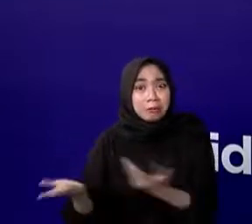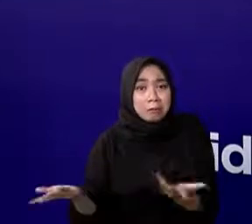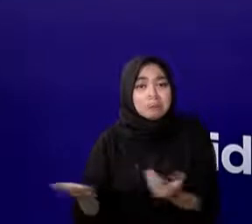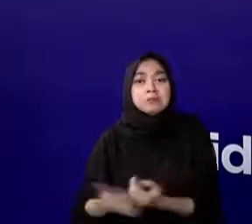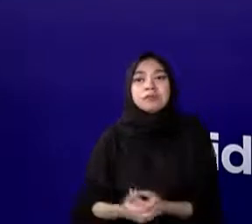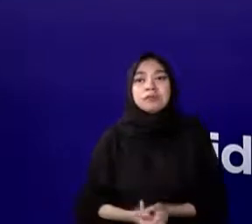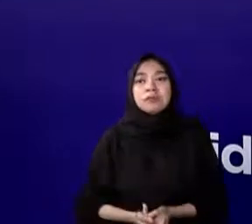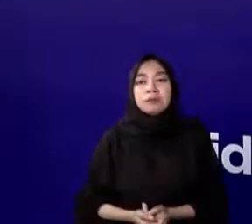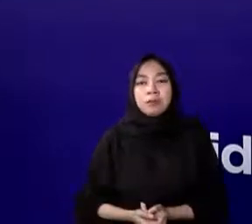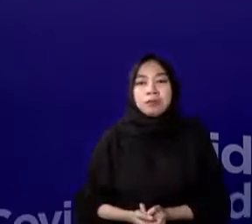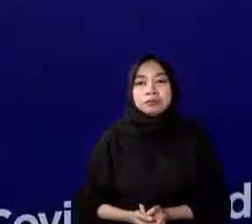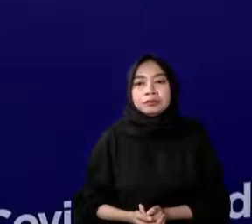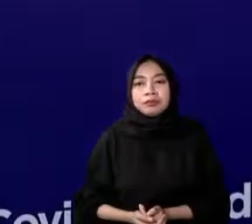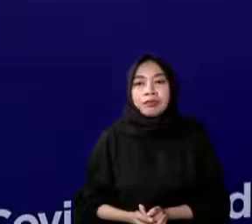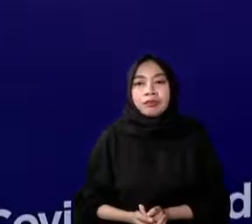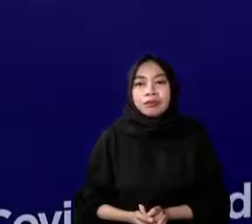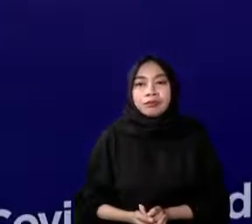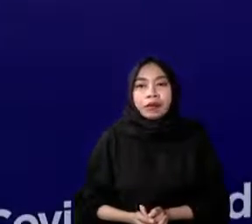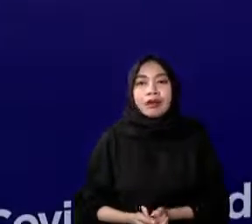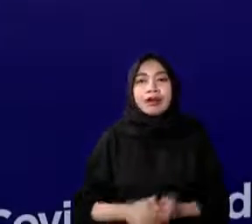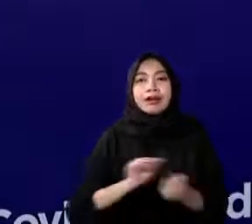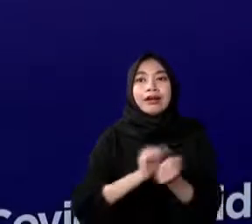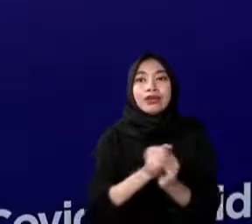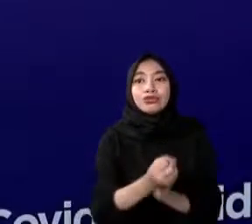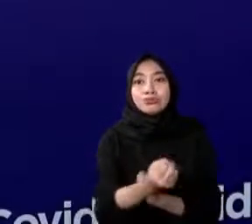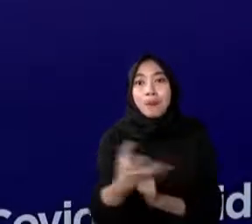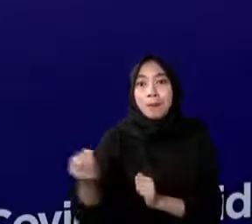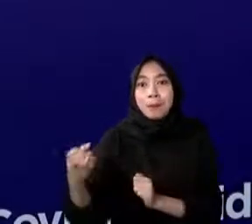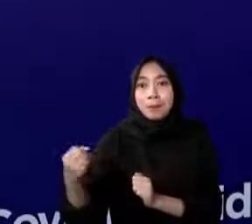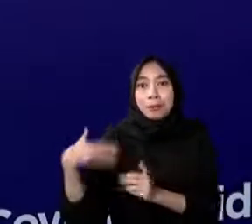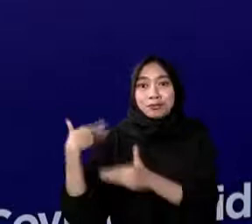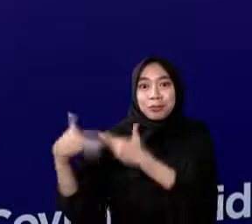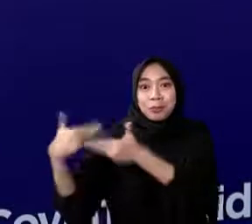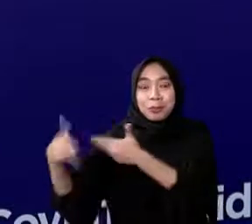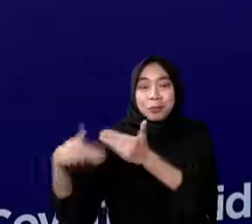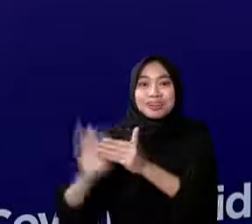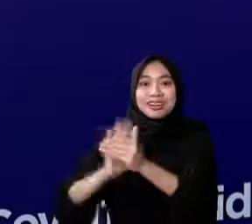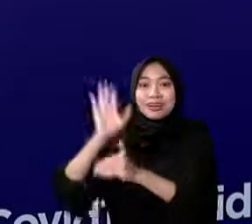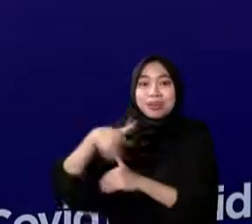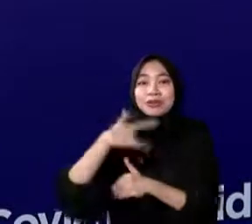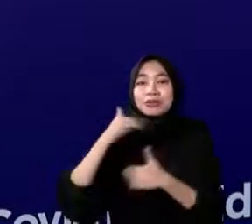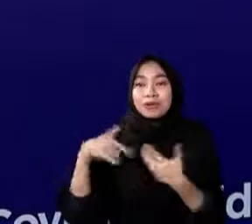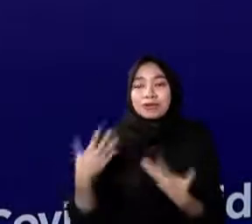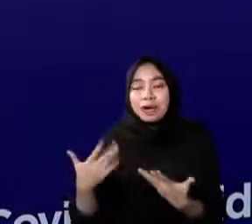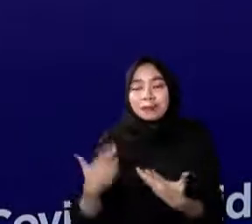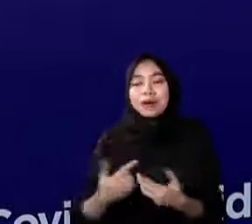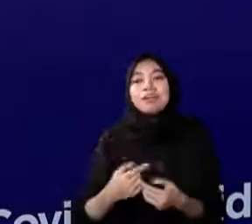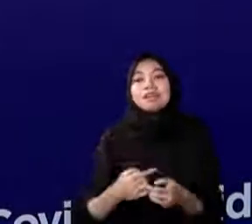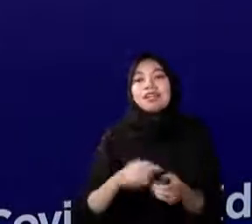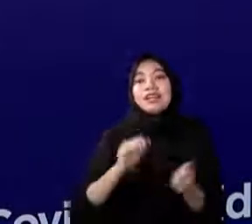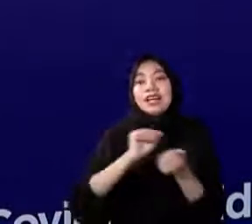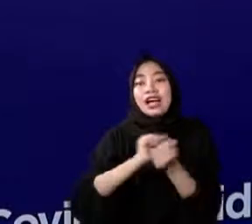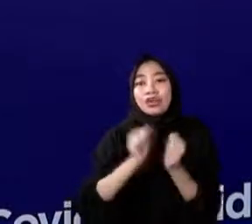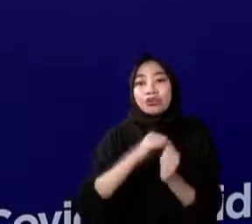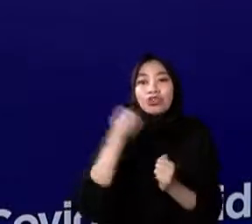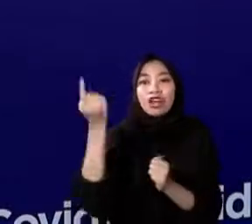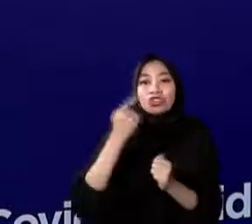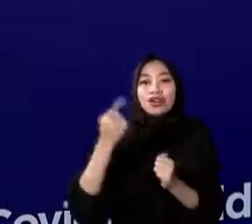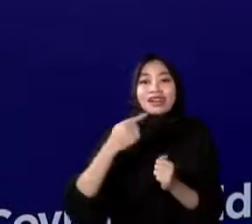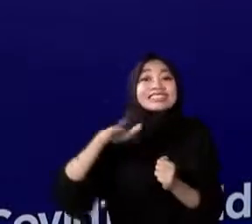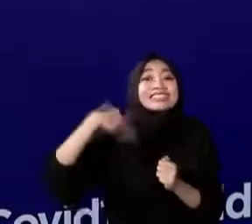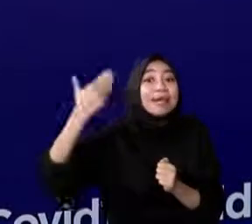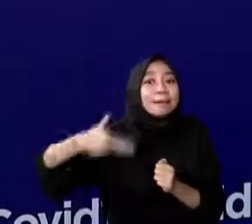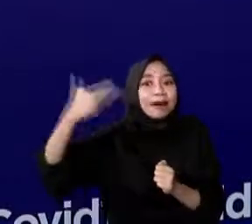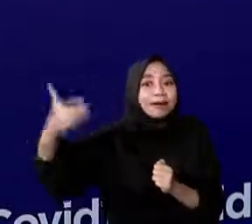Sekarang untuk melihat tren, akhirnya kita bawa nih ke slide selanjutnya. Ini adalah persentase kasus aktif di tingkat nasional harian. Nah, ini kita